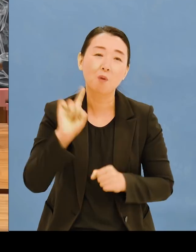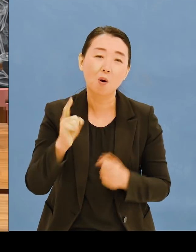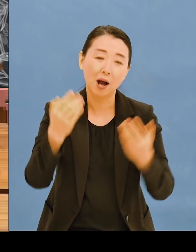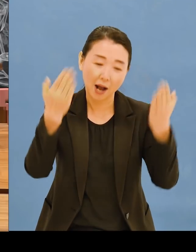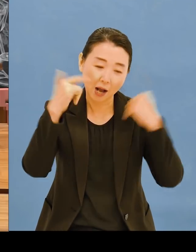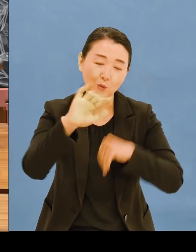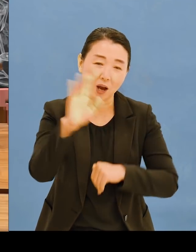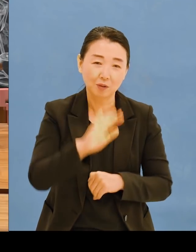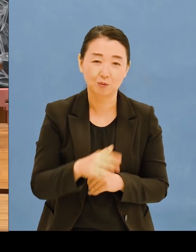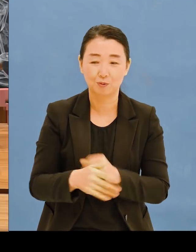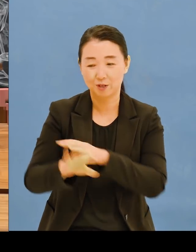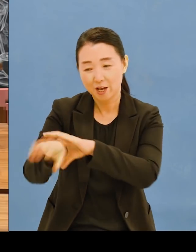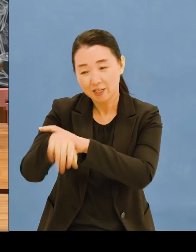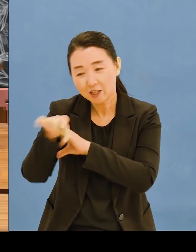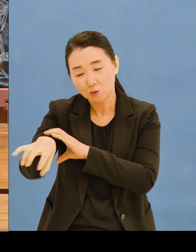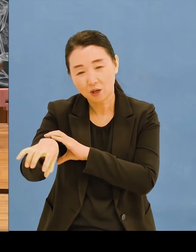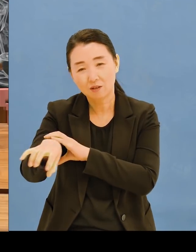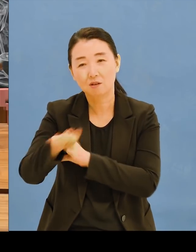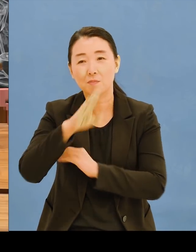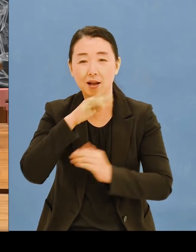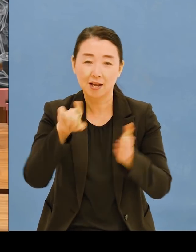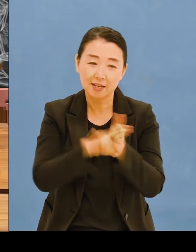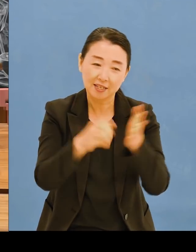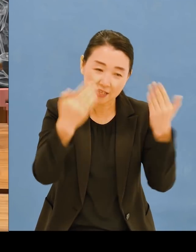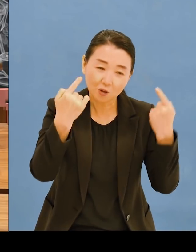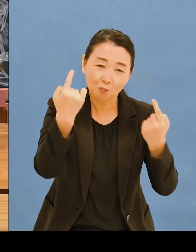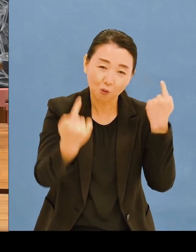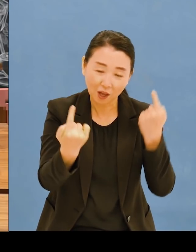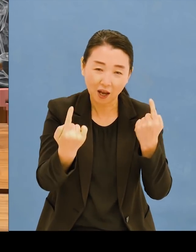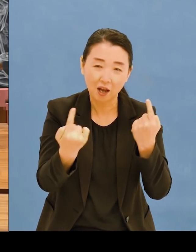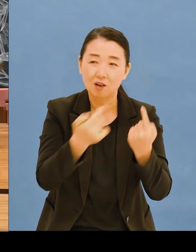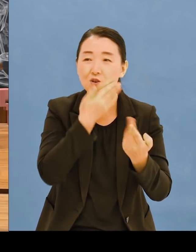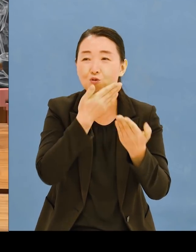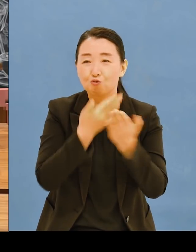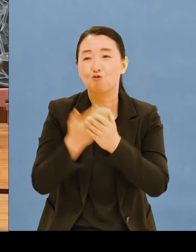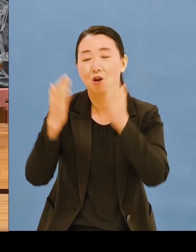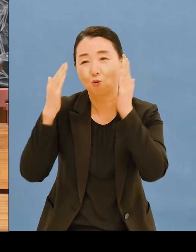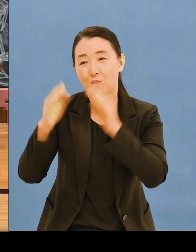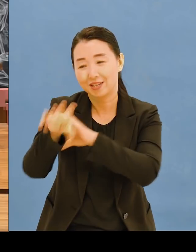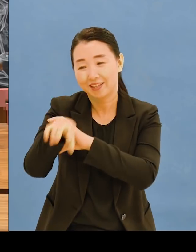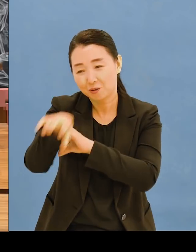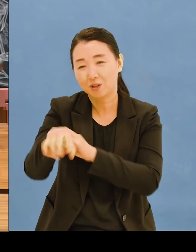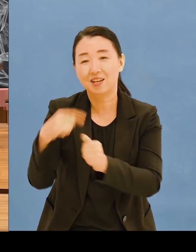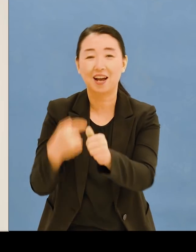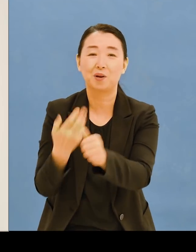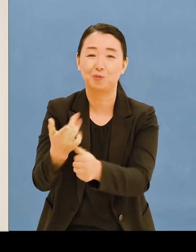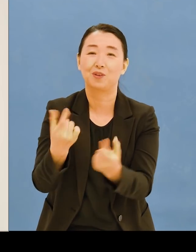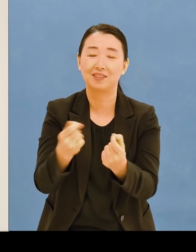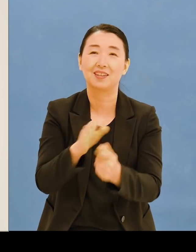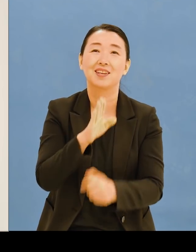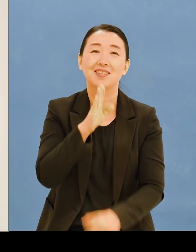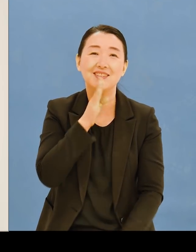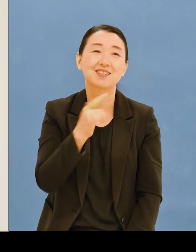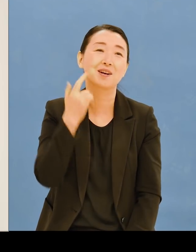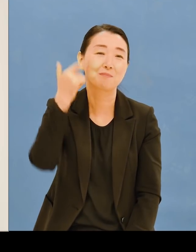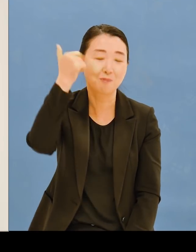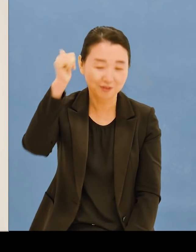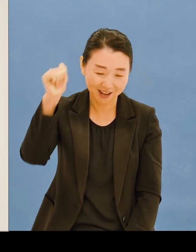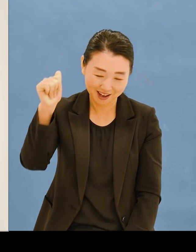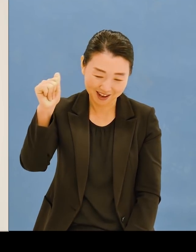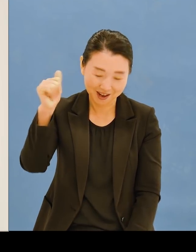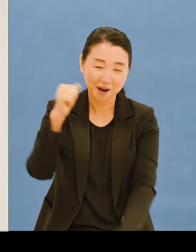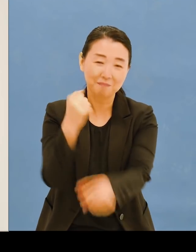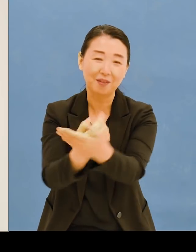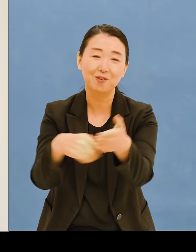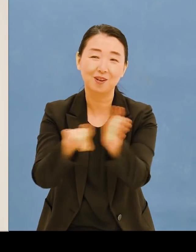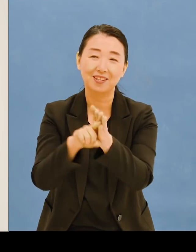세탁소에서 하나님께서 신학교보다 더 중요한 공부를 그곳에서 가르치신 게 아닌가 이런 생각이 그러신 들어요. 것 같아요. 그죠? 정말 목사로 만들기 위해서 그렇죠.